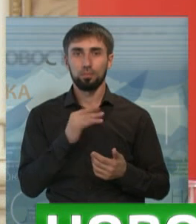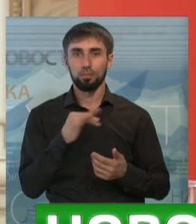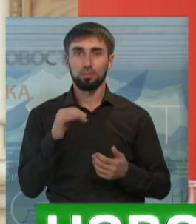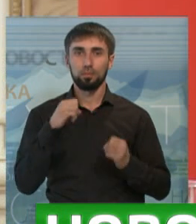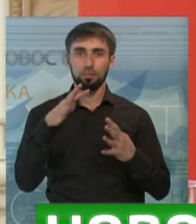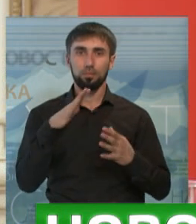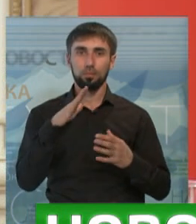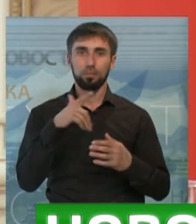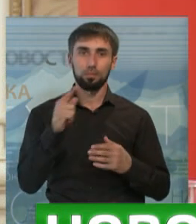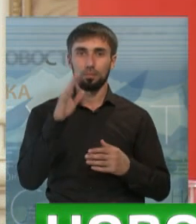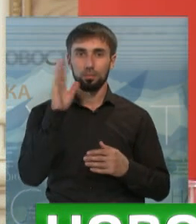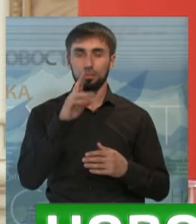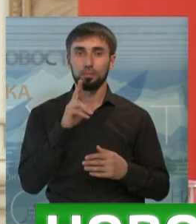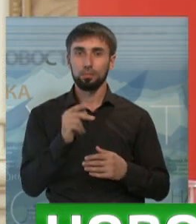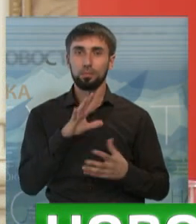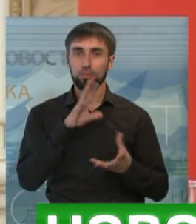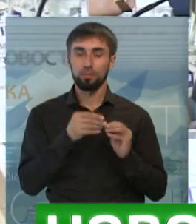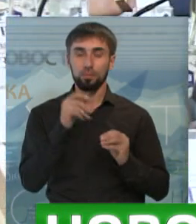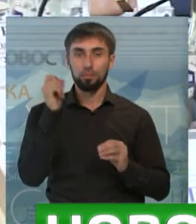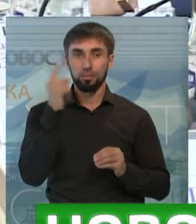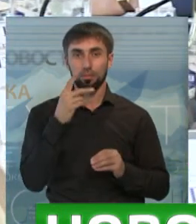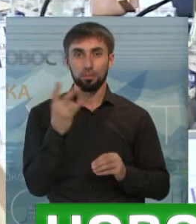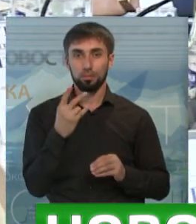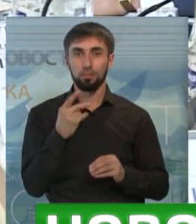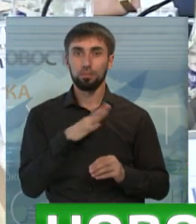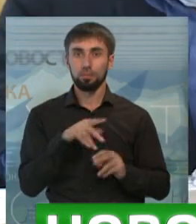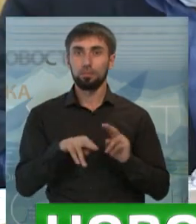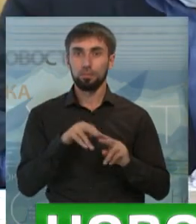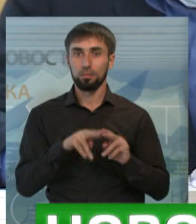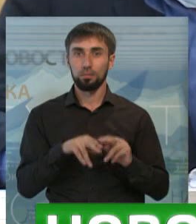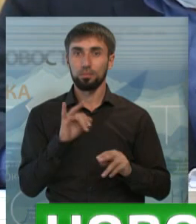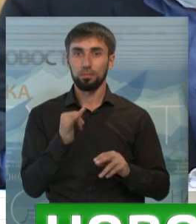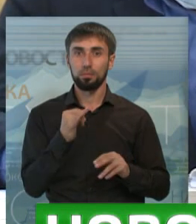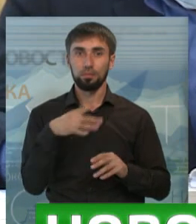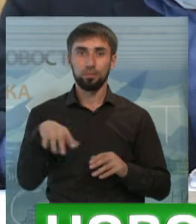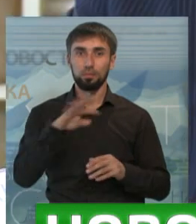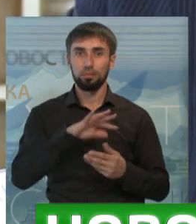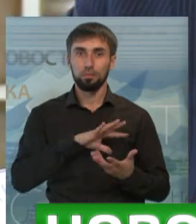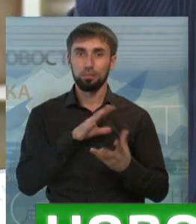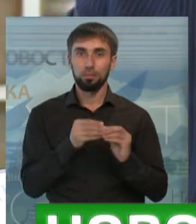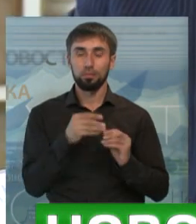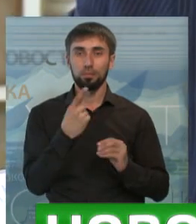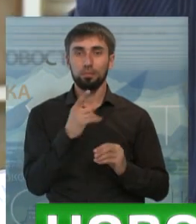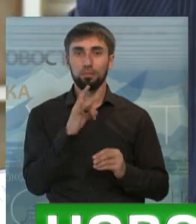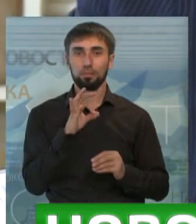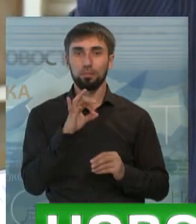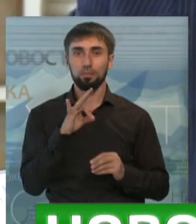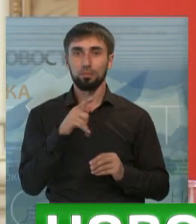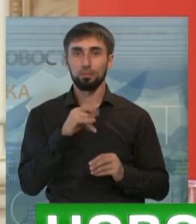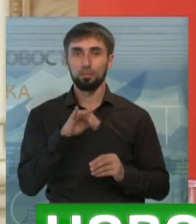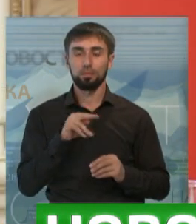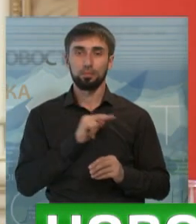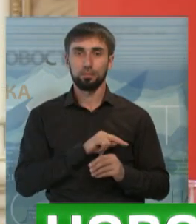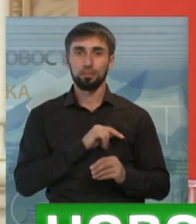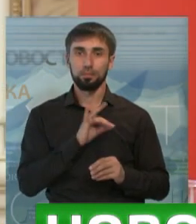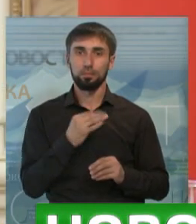газ вода там как на дальше учитывать эти вещи вы должны как ледяная работать организм и естественно там же